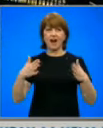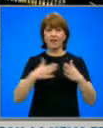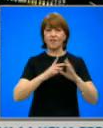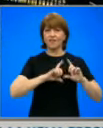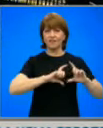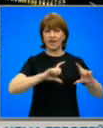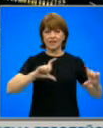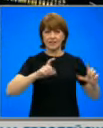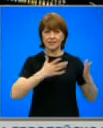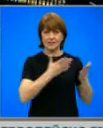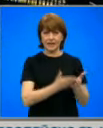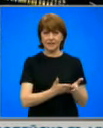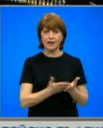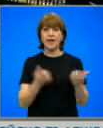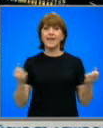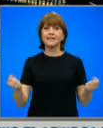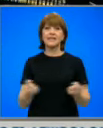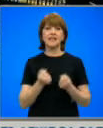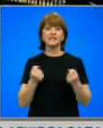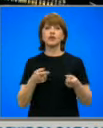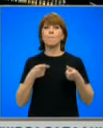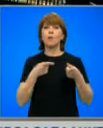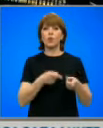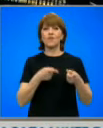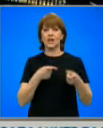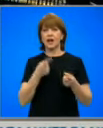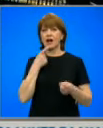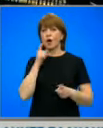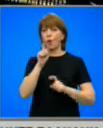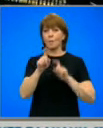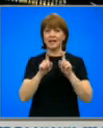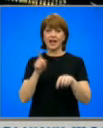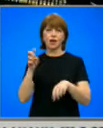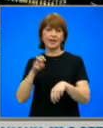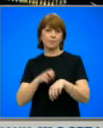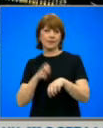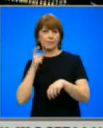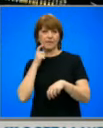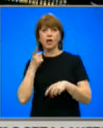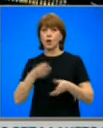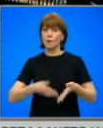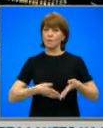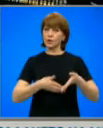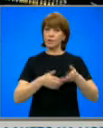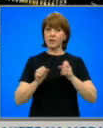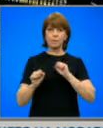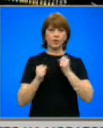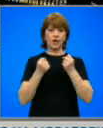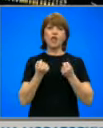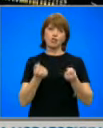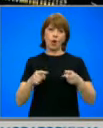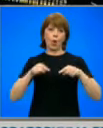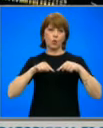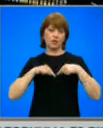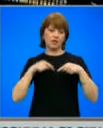с различни неща. Действията им провокираха остър коментар от страна на Димитър Бербатов, който подкрепи протеста, но осъди подобен